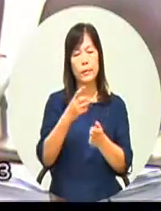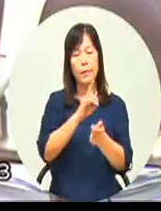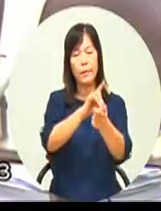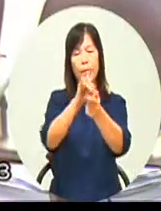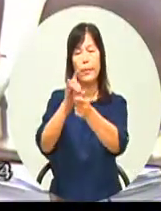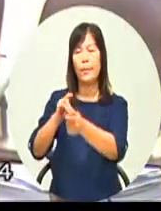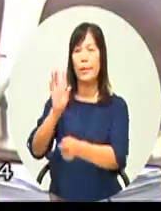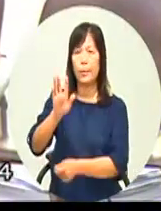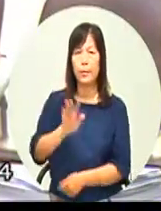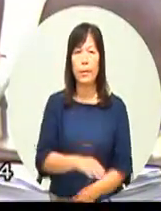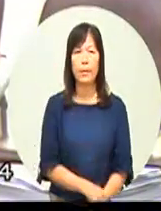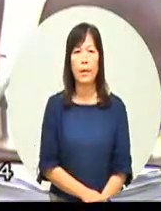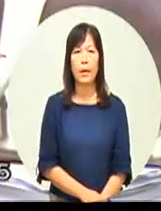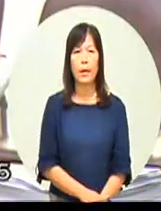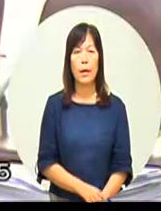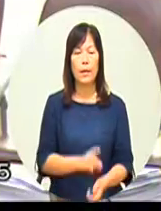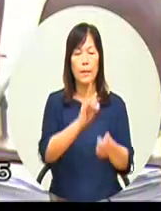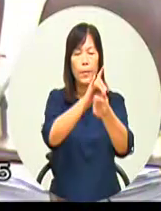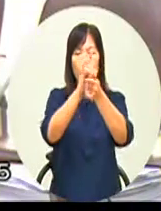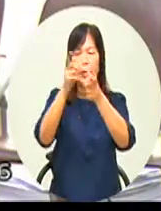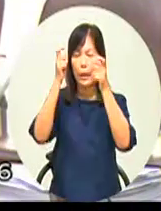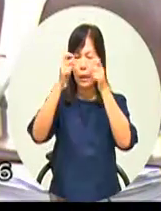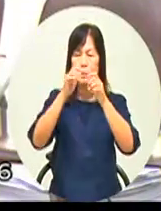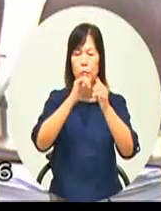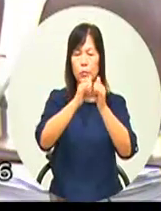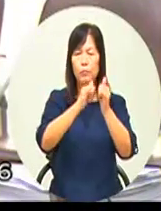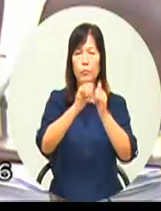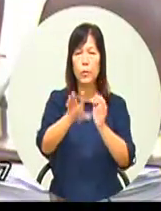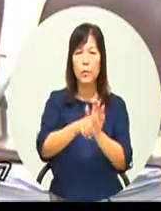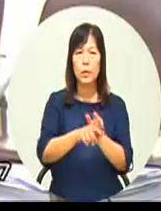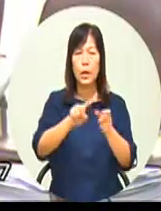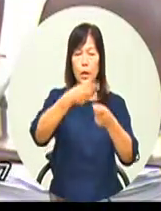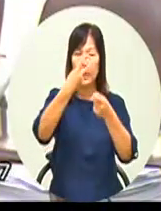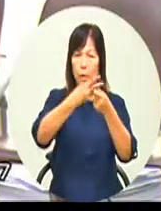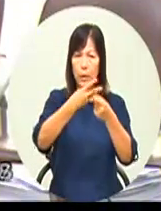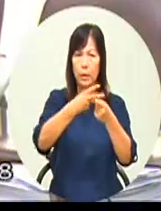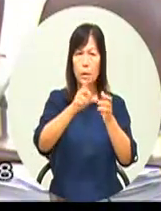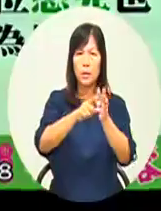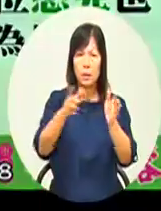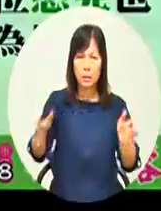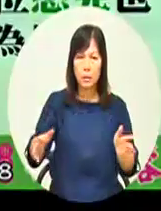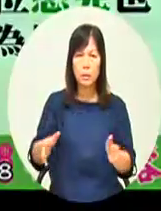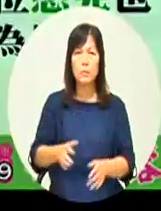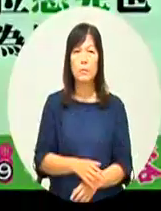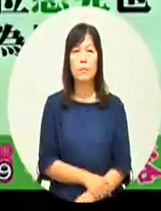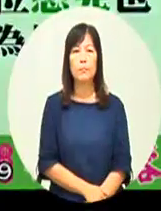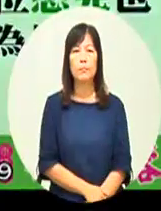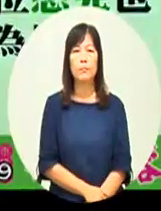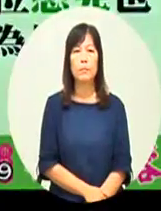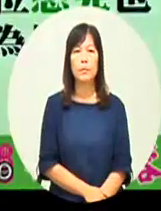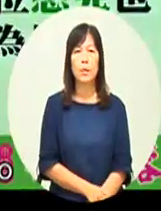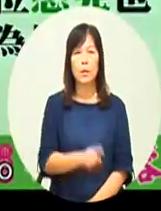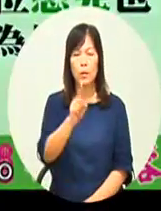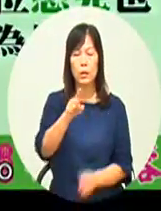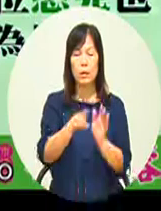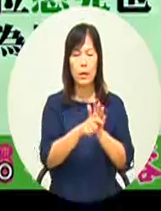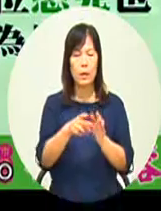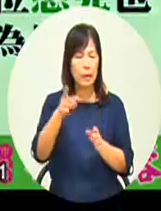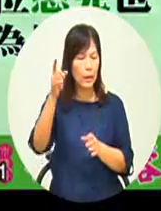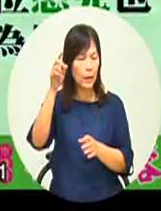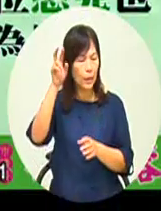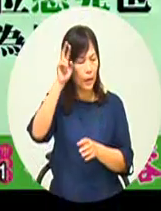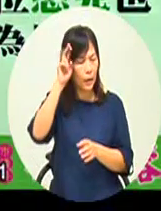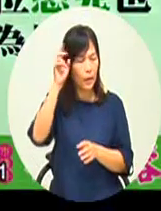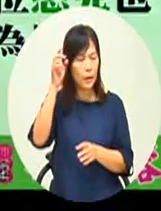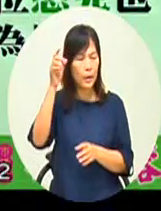会，欺骗咱高雄人。在102年的时候，我们有一位憨儿，这